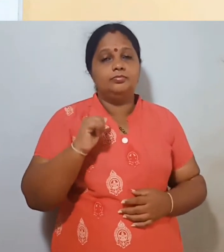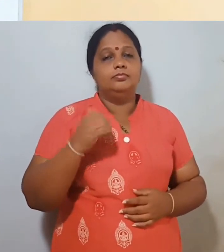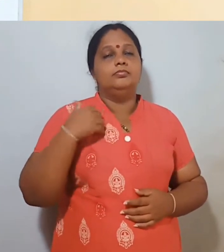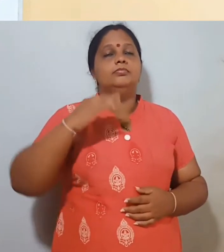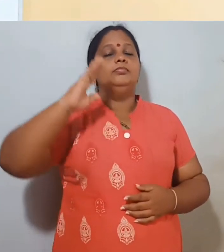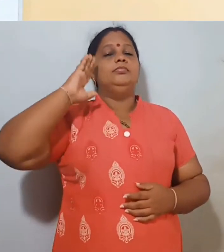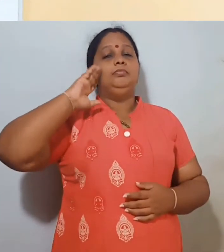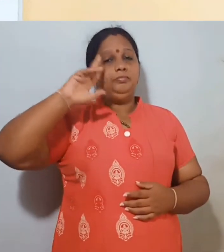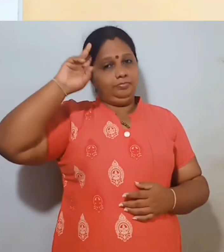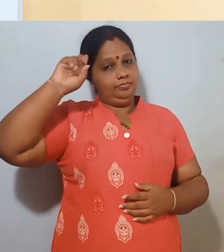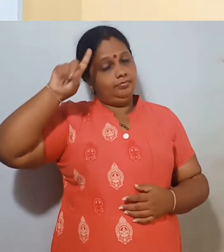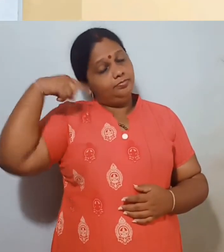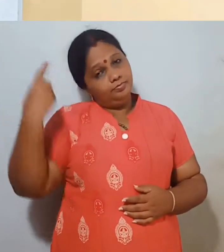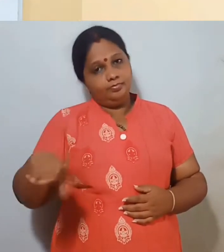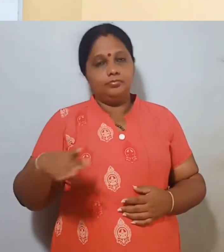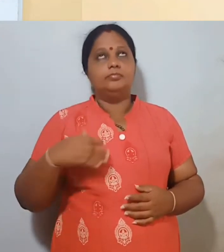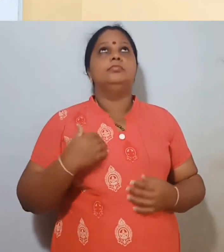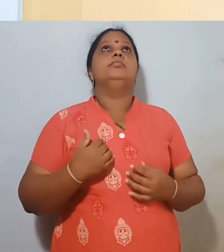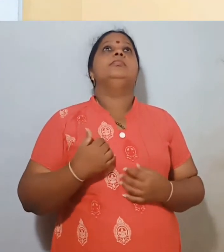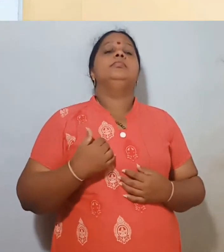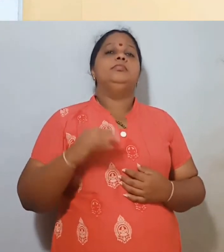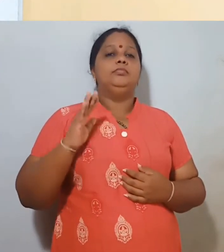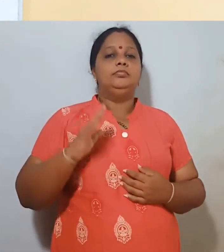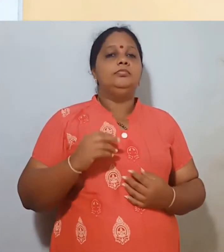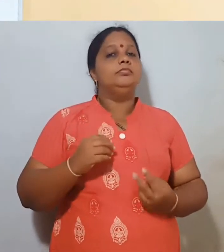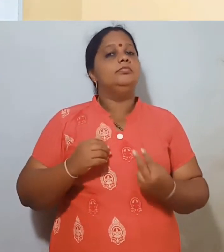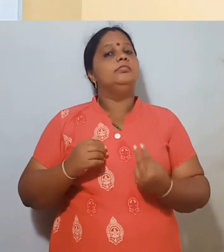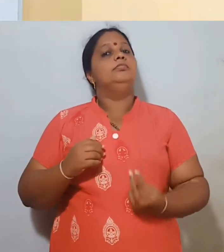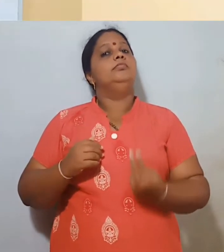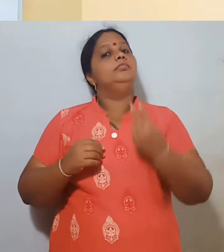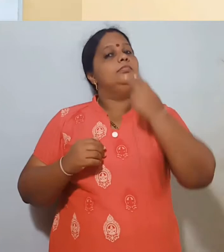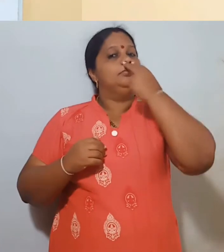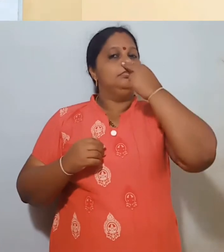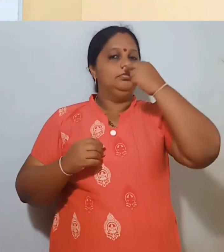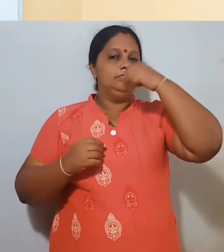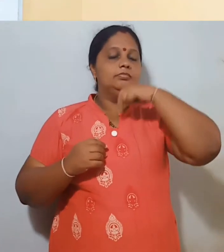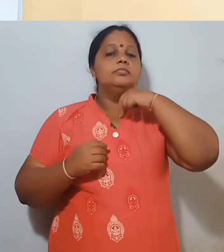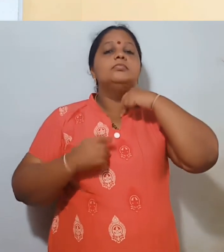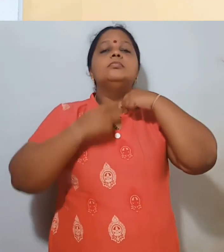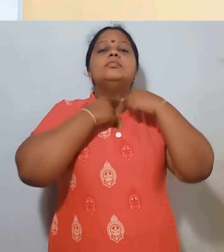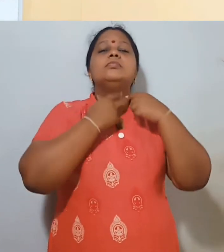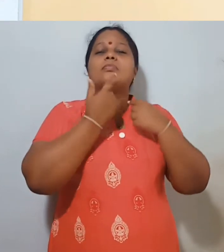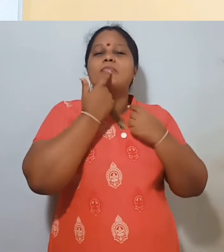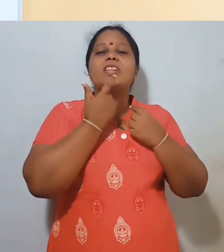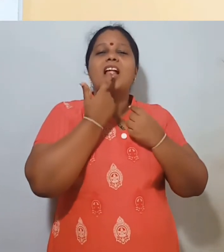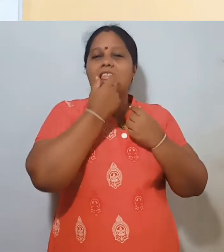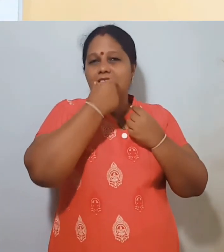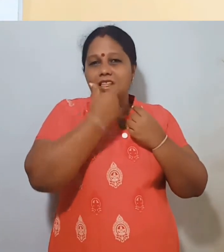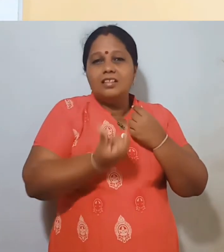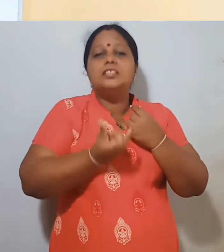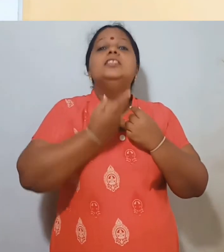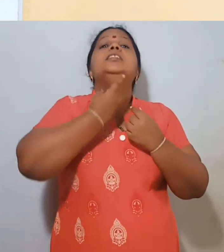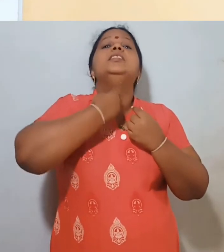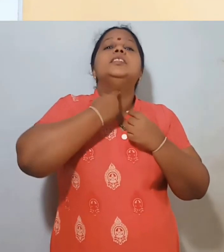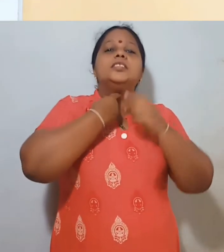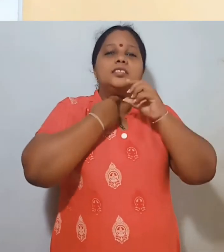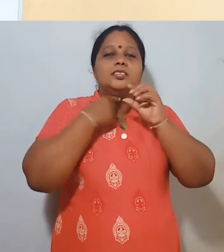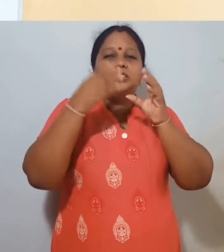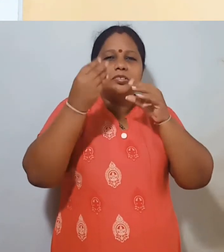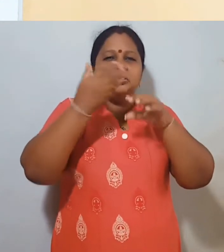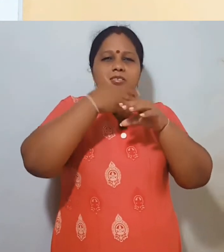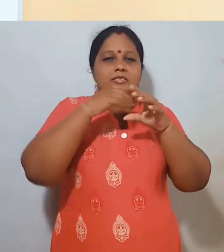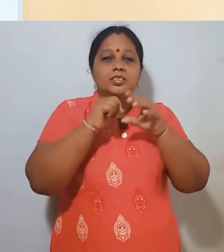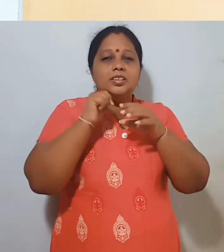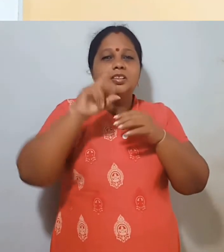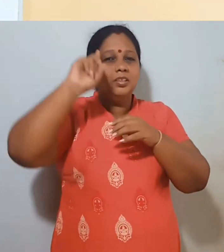போய் வார, அதாவது சுவாச பாதை பிளாக் ஆகும். நாக்கினுடைய பின்பகுதி உள்ளுக்கு இருக்கிற தசைகள் எல்லாம் சரியான நிலையில